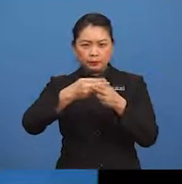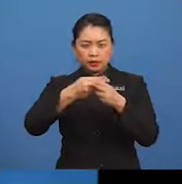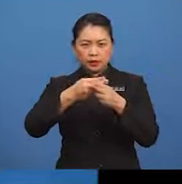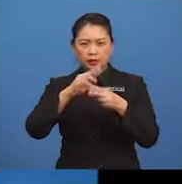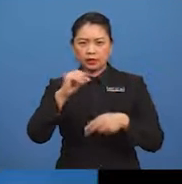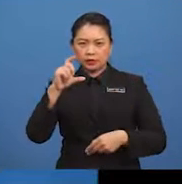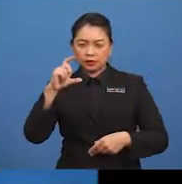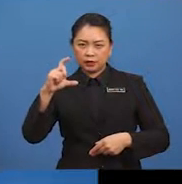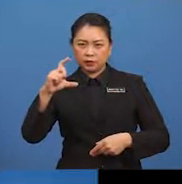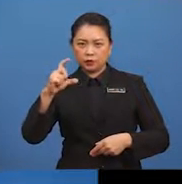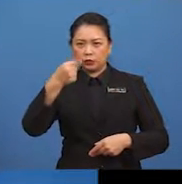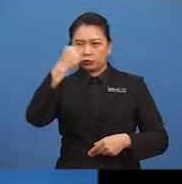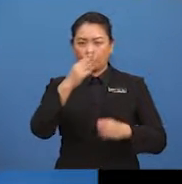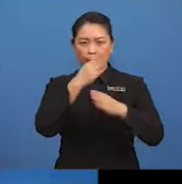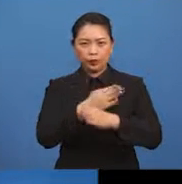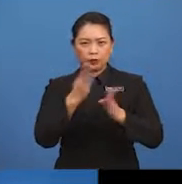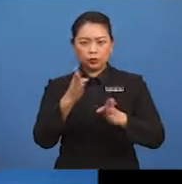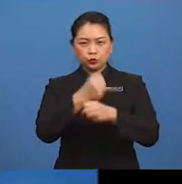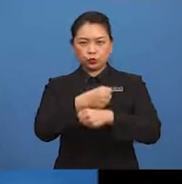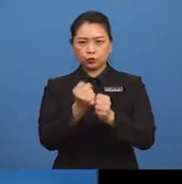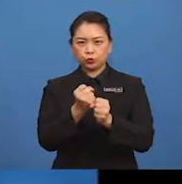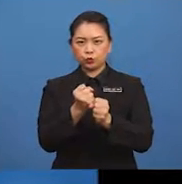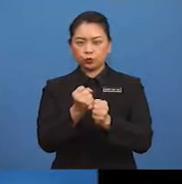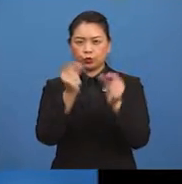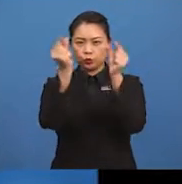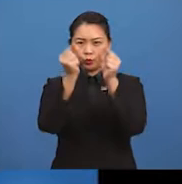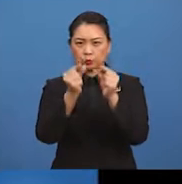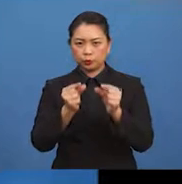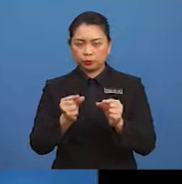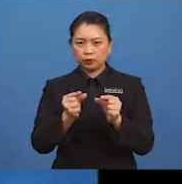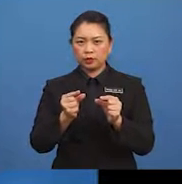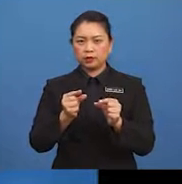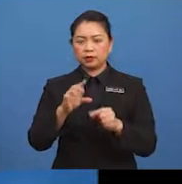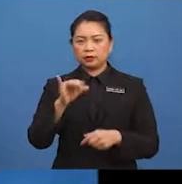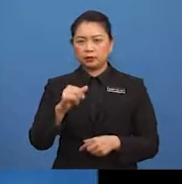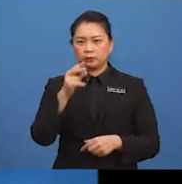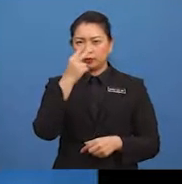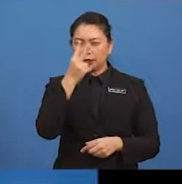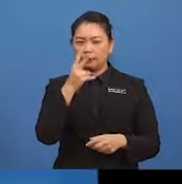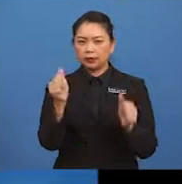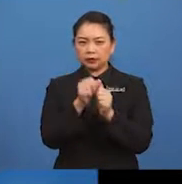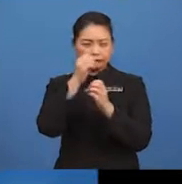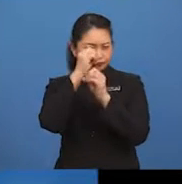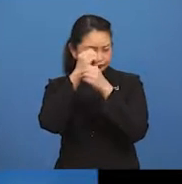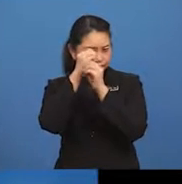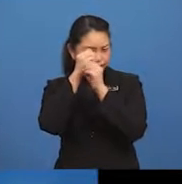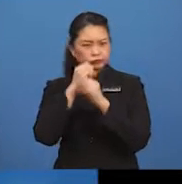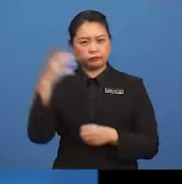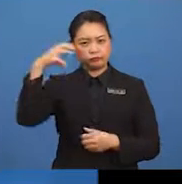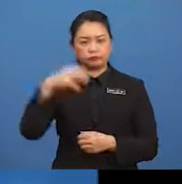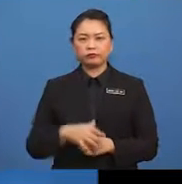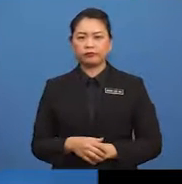bagi membentuk struktur kromosom yang dapat dilihat dengan mikroskop cahaya.